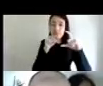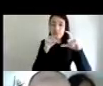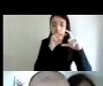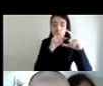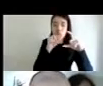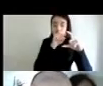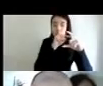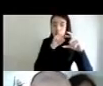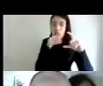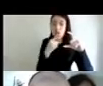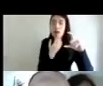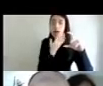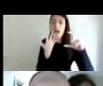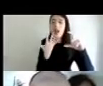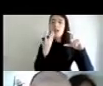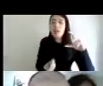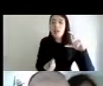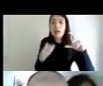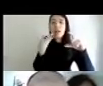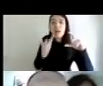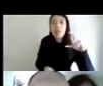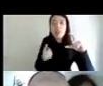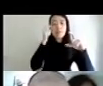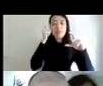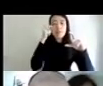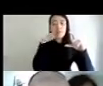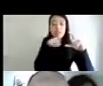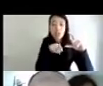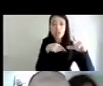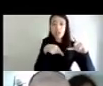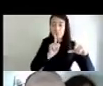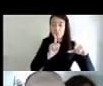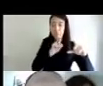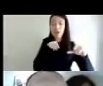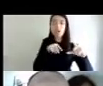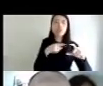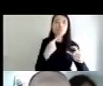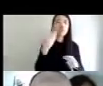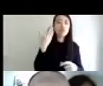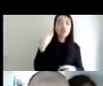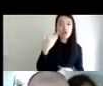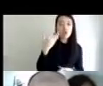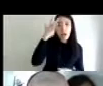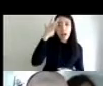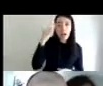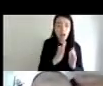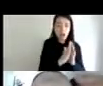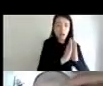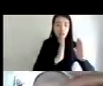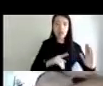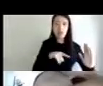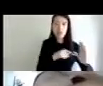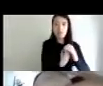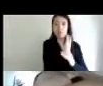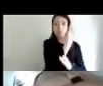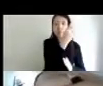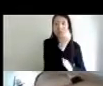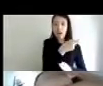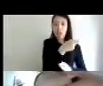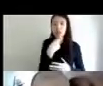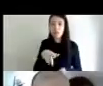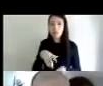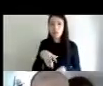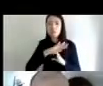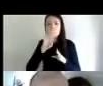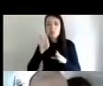天、夏天生長快啲嘅時候咧，嗰一個嘅部分嚟嘅。咁而深色啲，好似一圈一